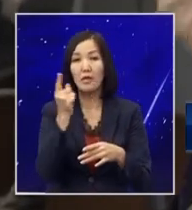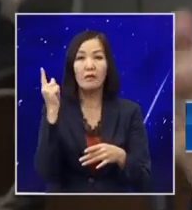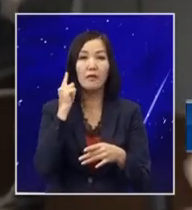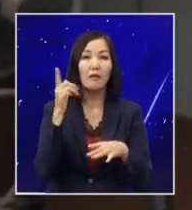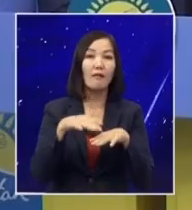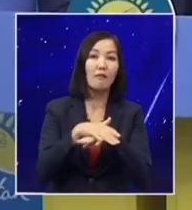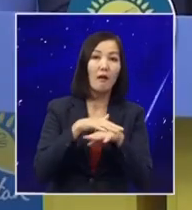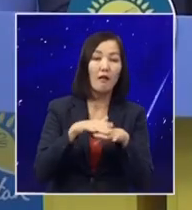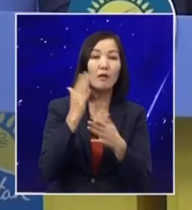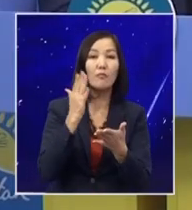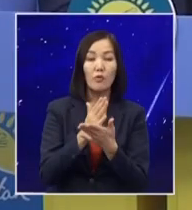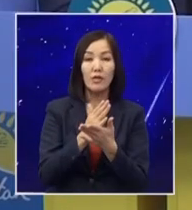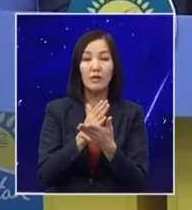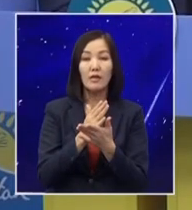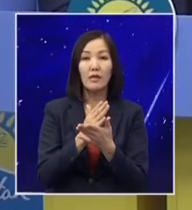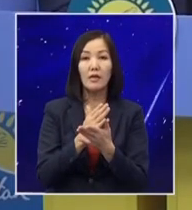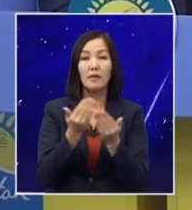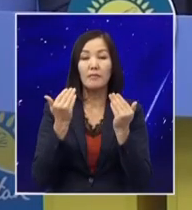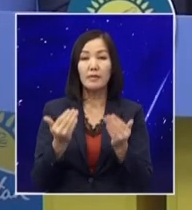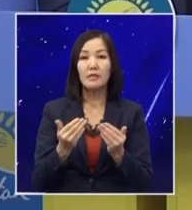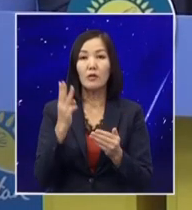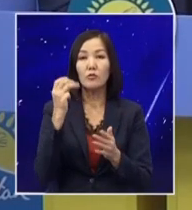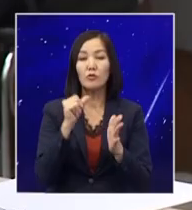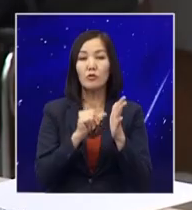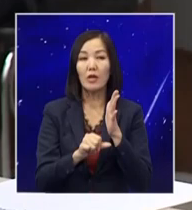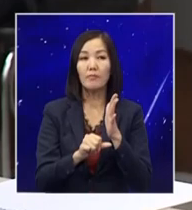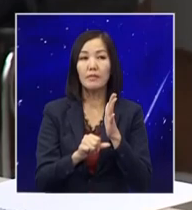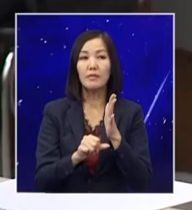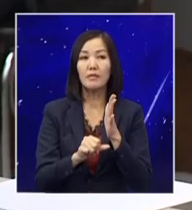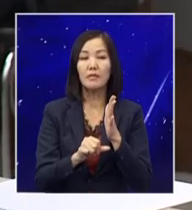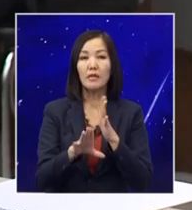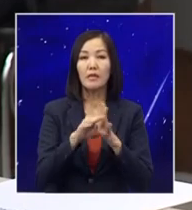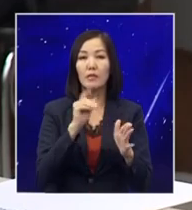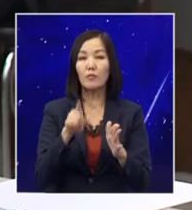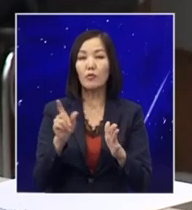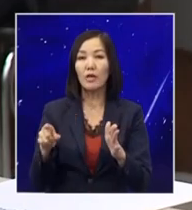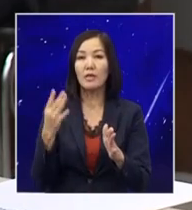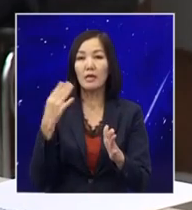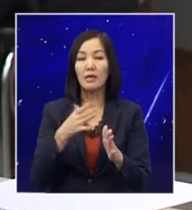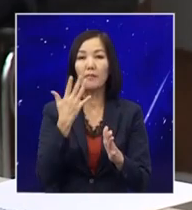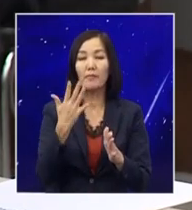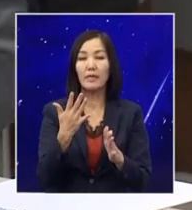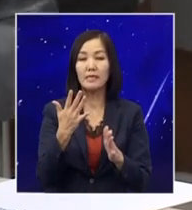халық тыңдайды. Бізде қазір 360 да, 360 депутат, сосын 45